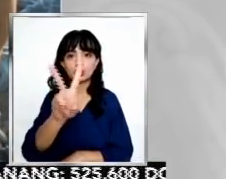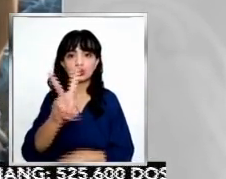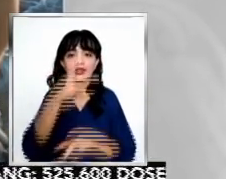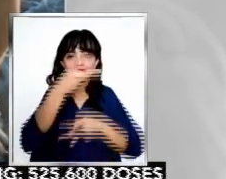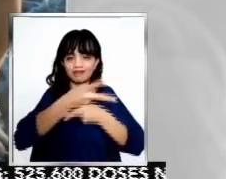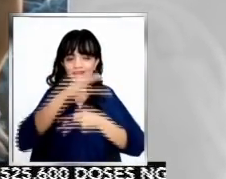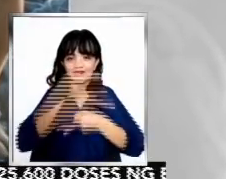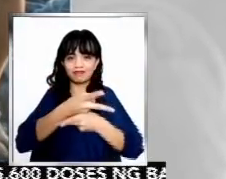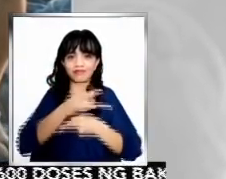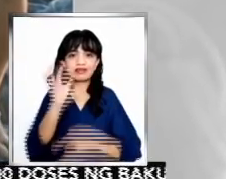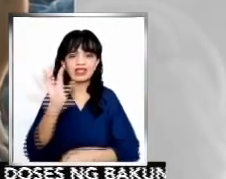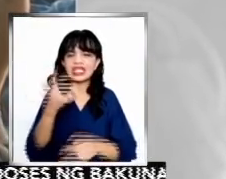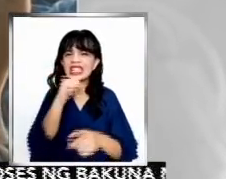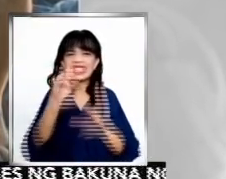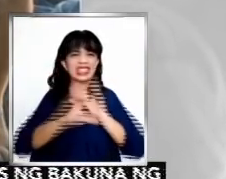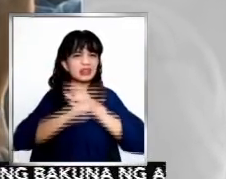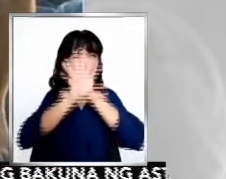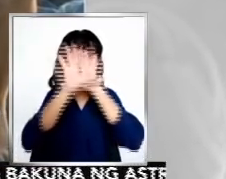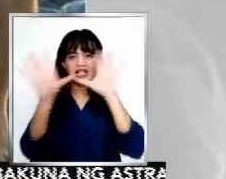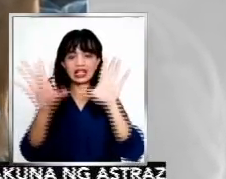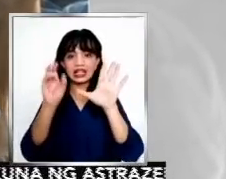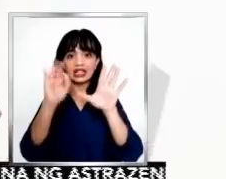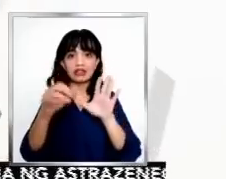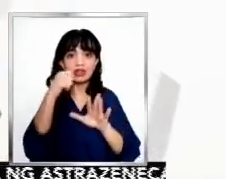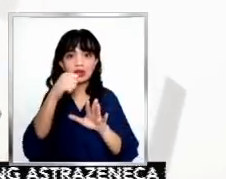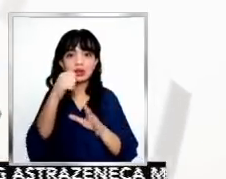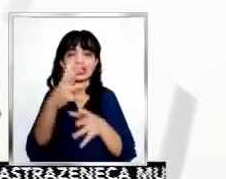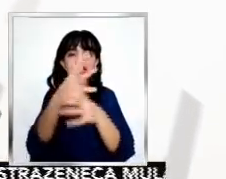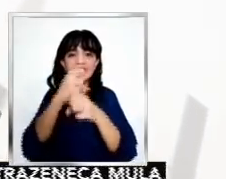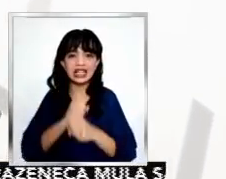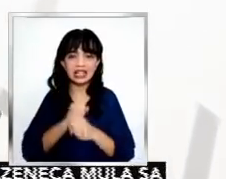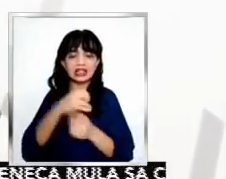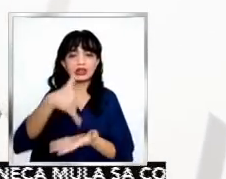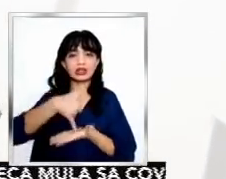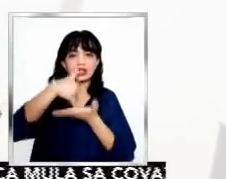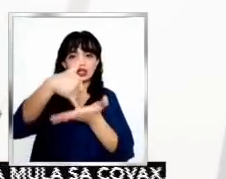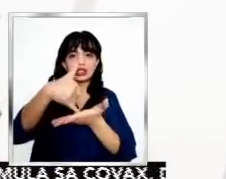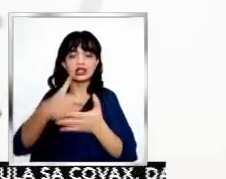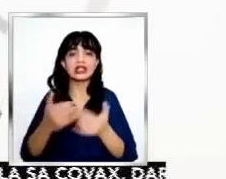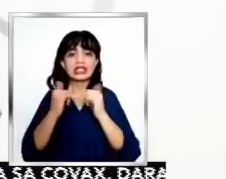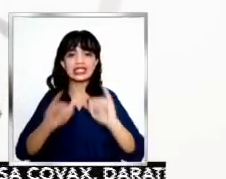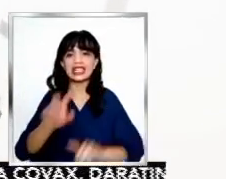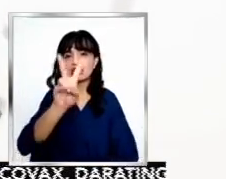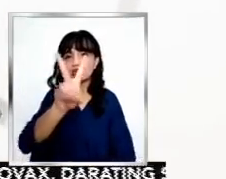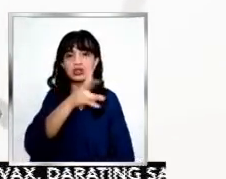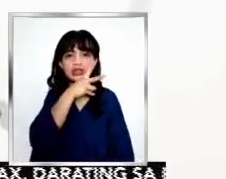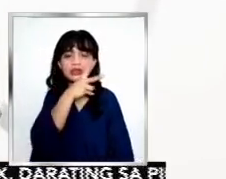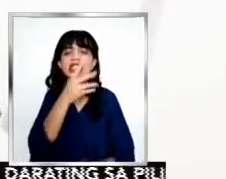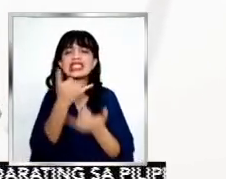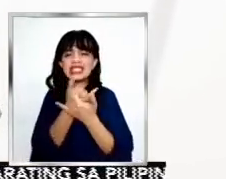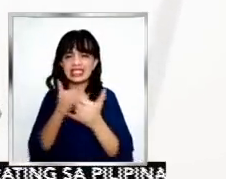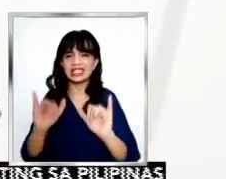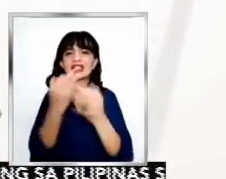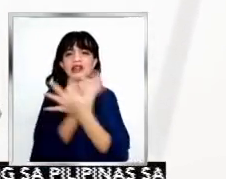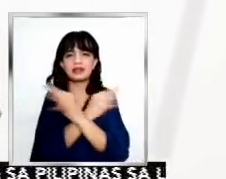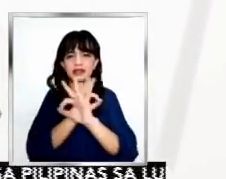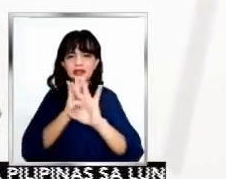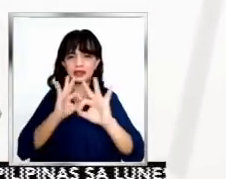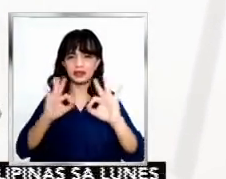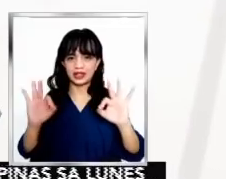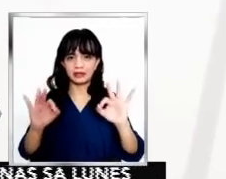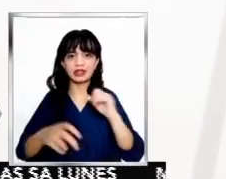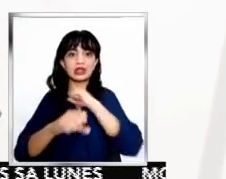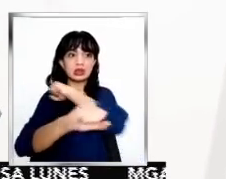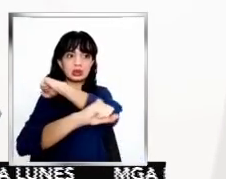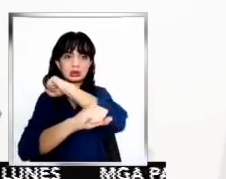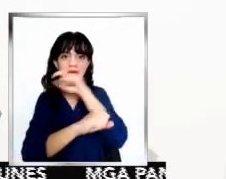pa malinaw kung kukunin ng babae ang reward. At large naman ang dalawang suspect na nagnakaw kina Gustav at Koji at bumaril